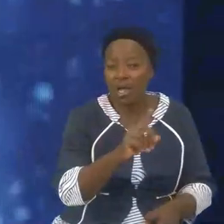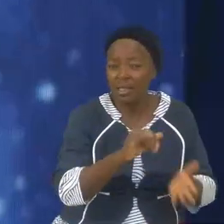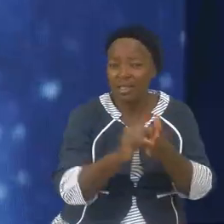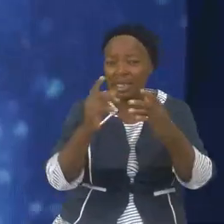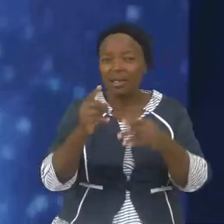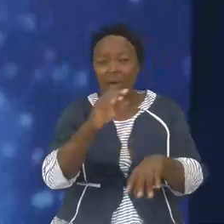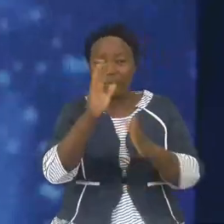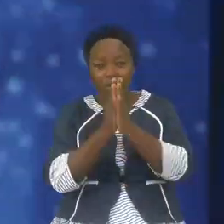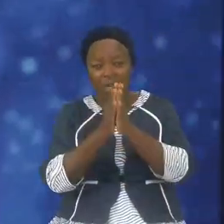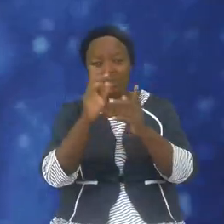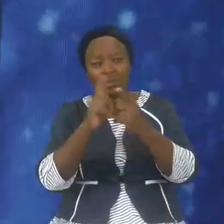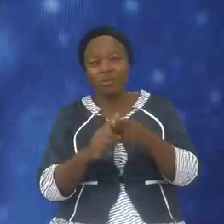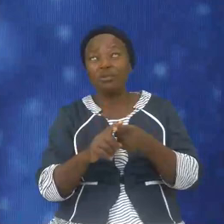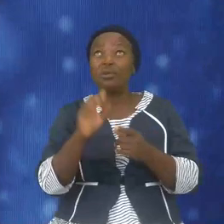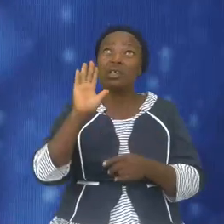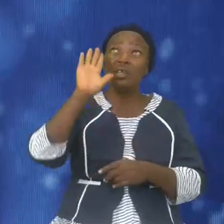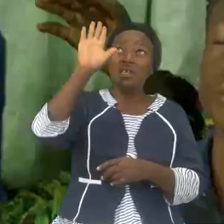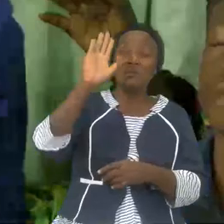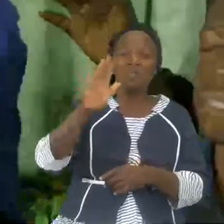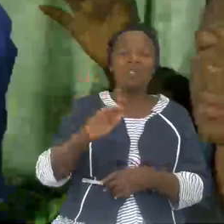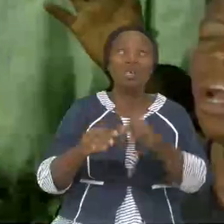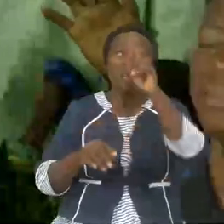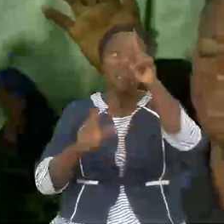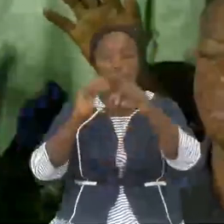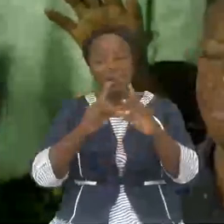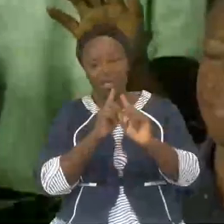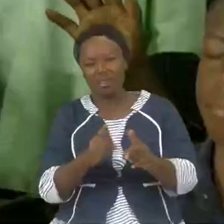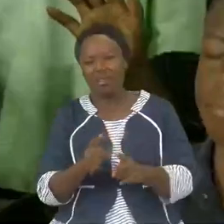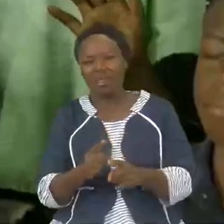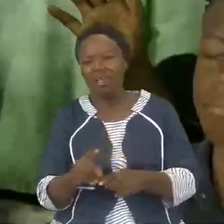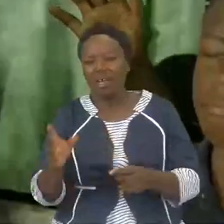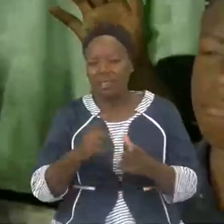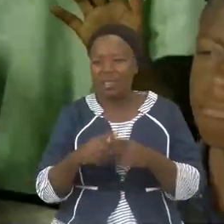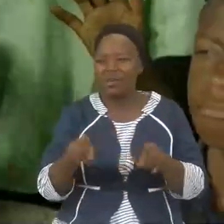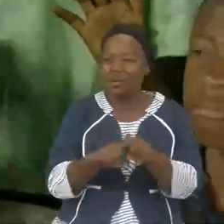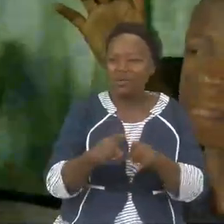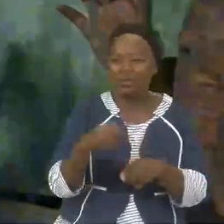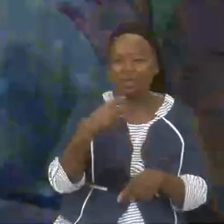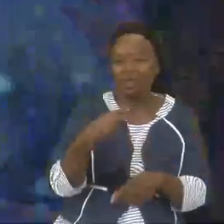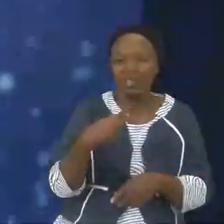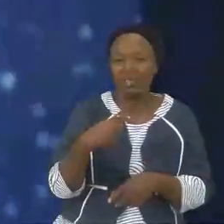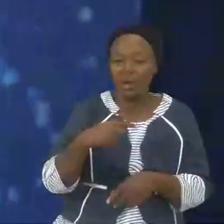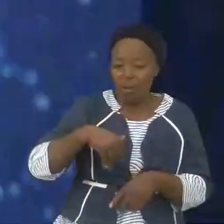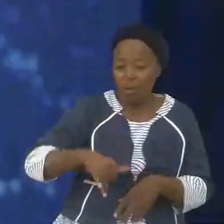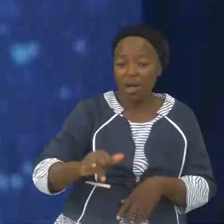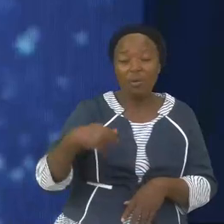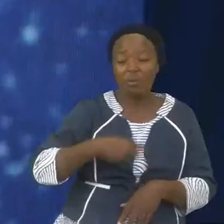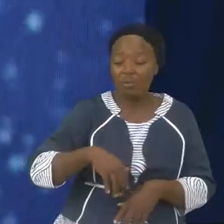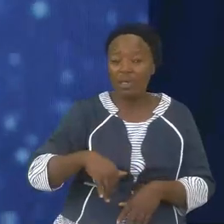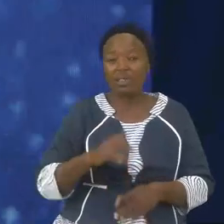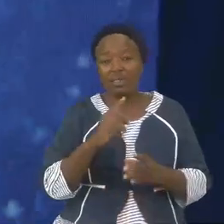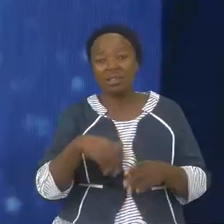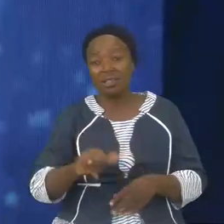que quiconque invoquera le nom du Seigneur sera sauvé, que le Seigneur les sauvera. Mais il dit